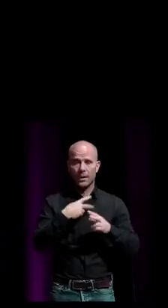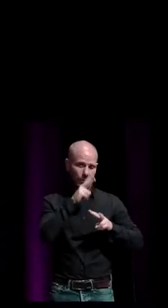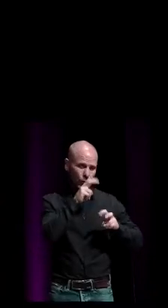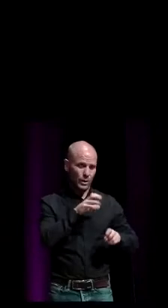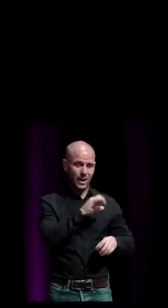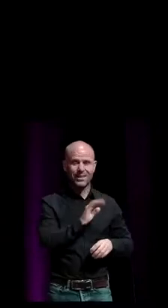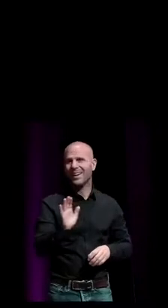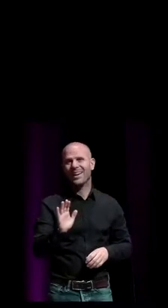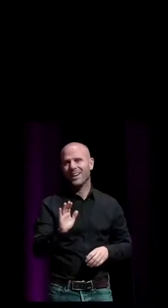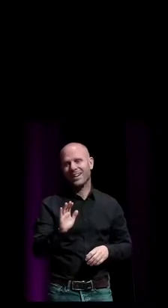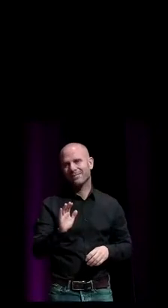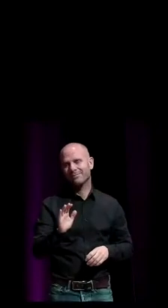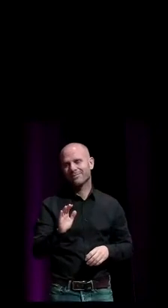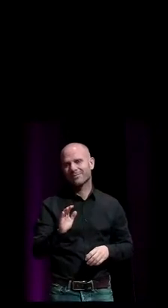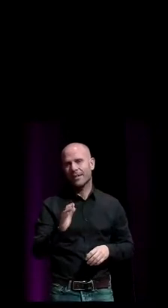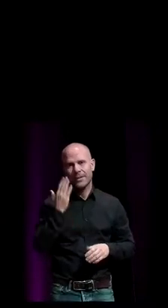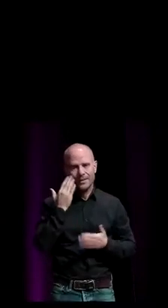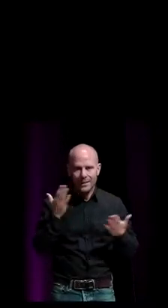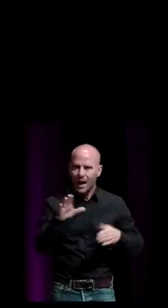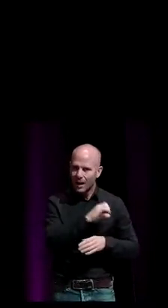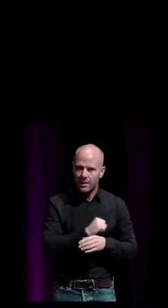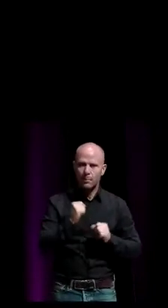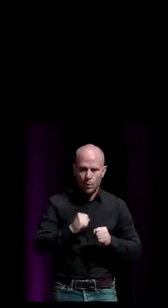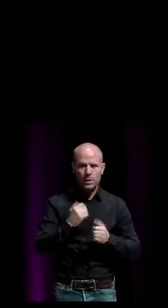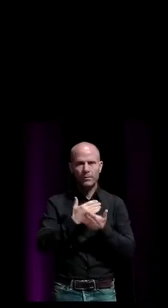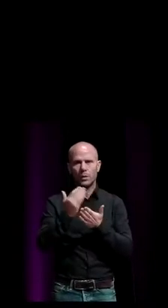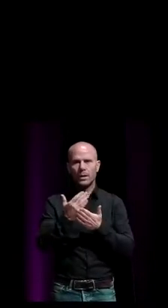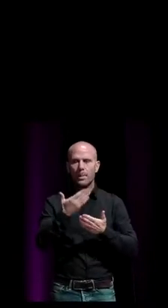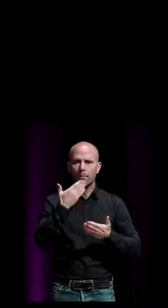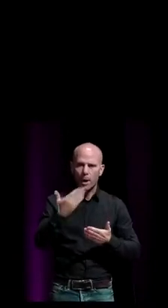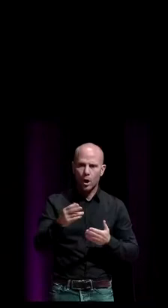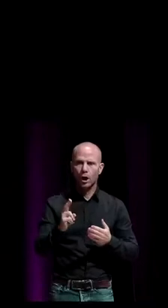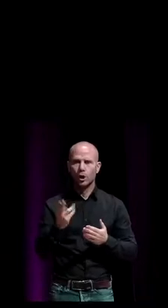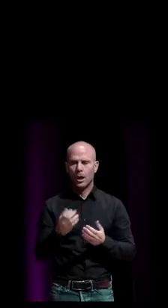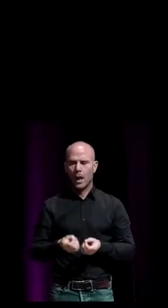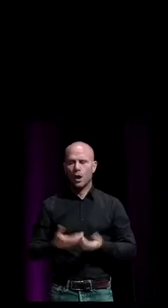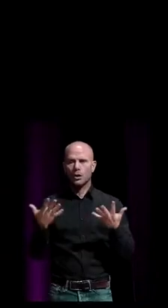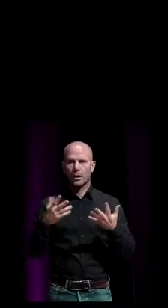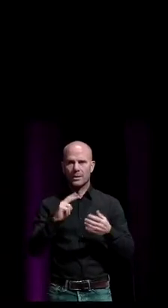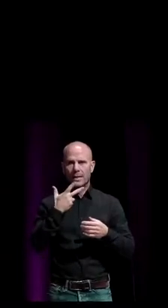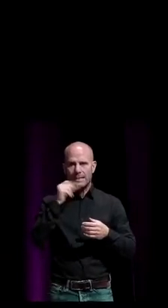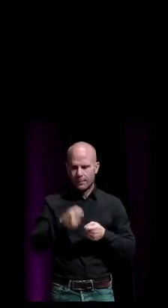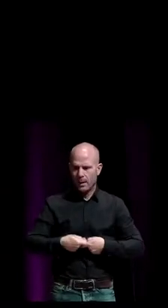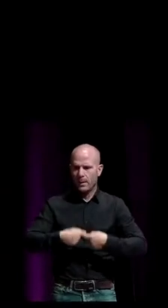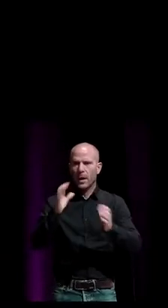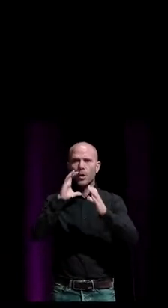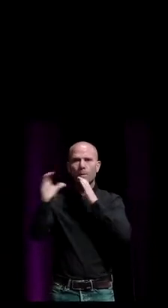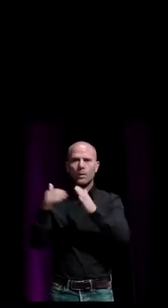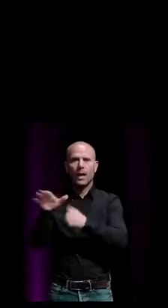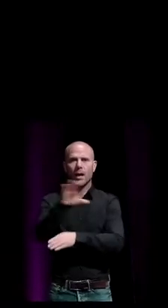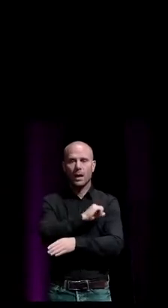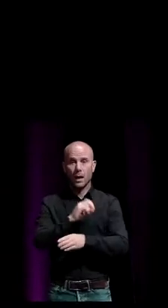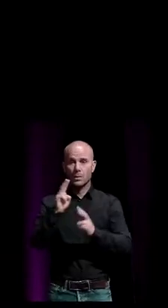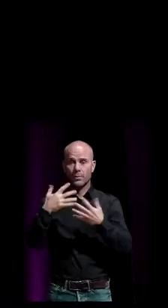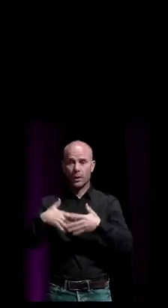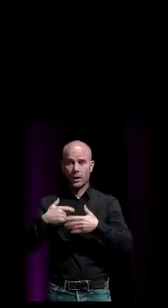Det räcker inte med att bara säga stopp, nu vet vi ska implementera. Vi måste fortsätta få bra nya lösningar och sen snabbt få ut dem så hur det här funkar. Det tror jag